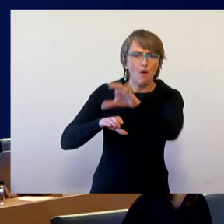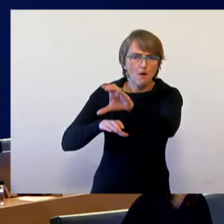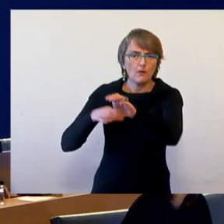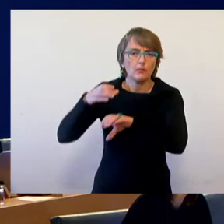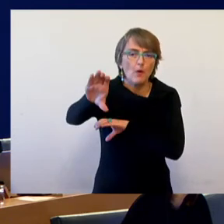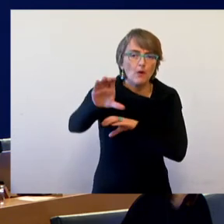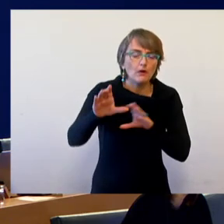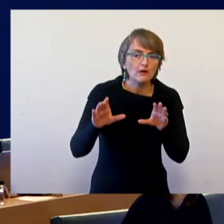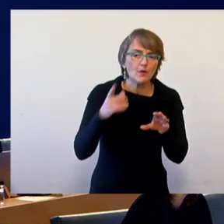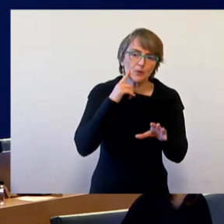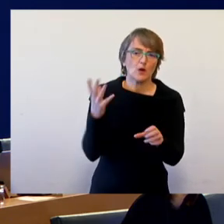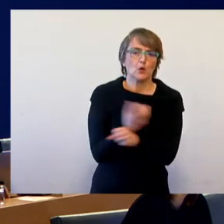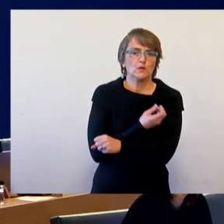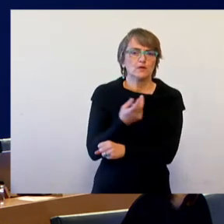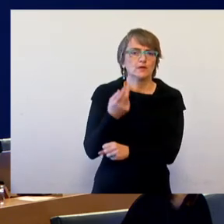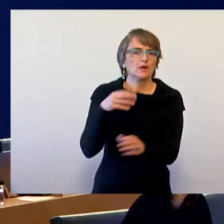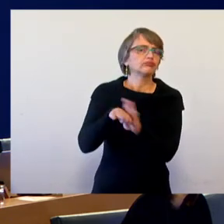finançable. Bon.